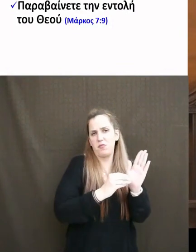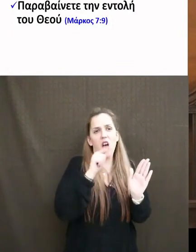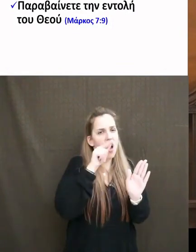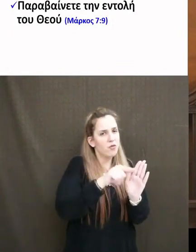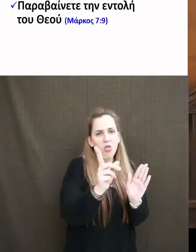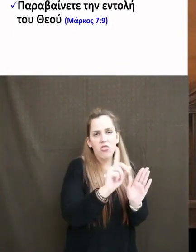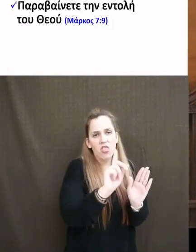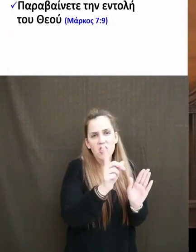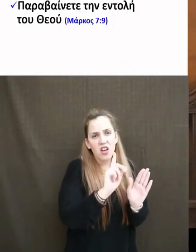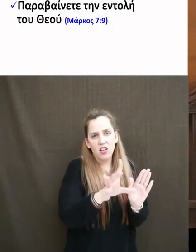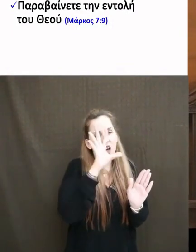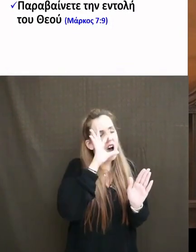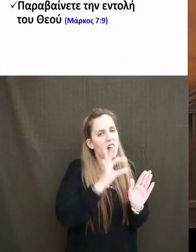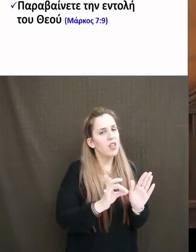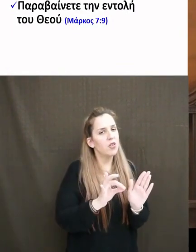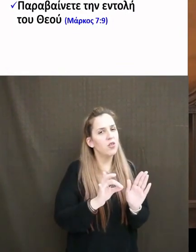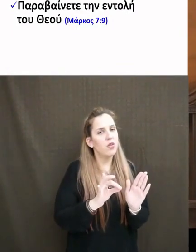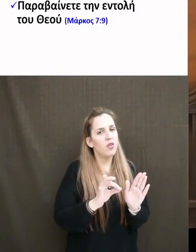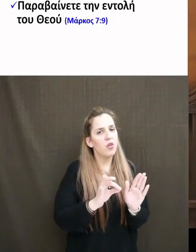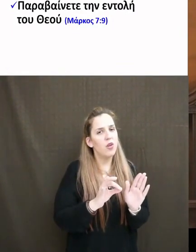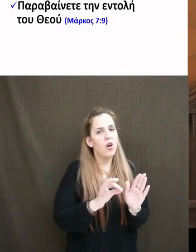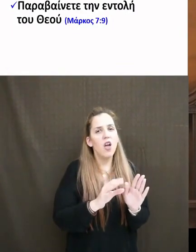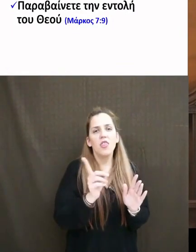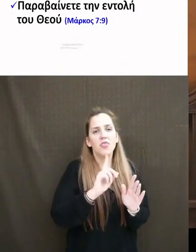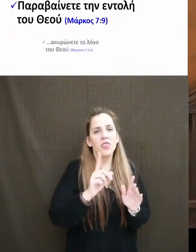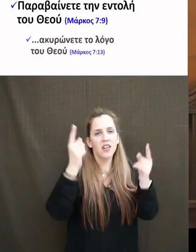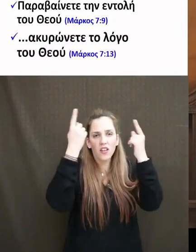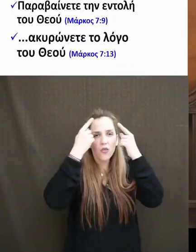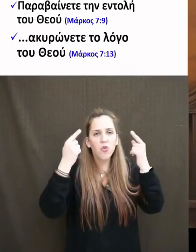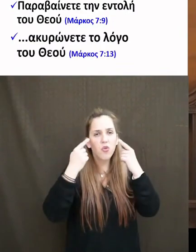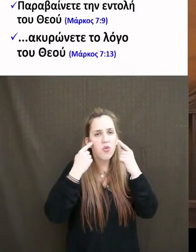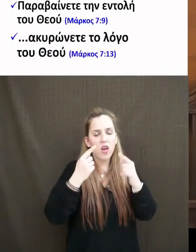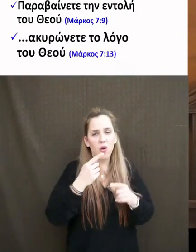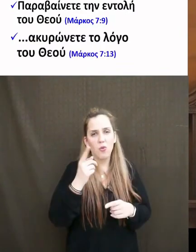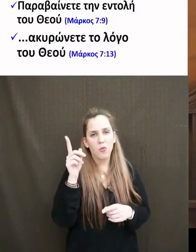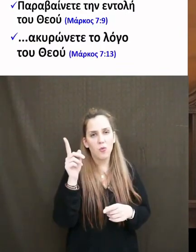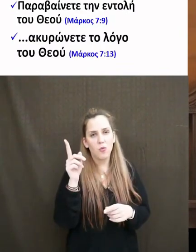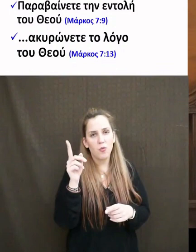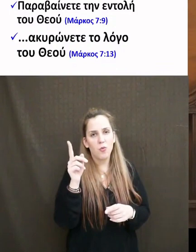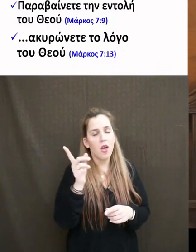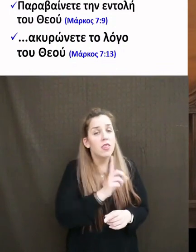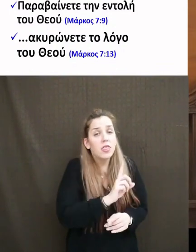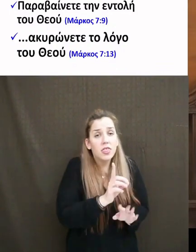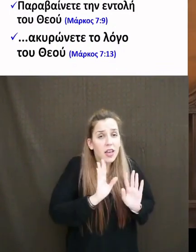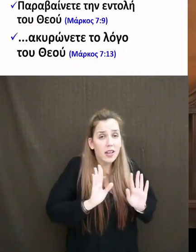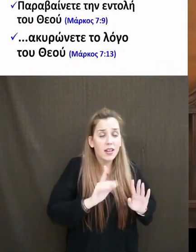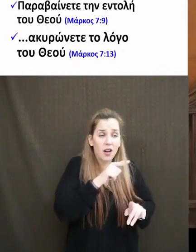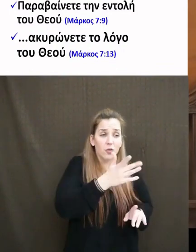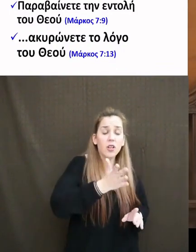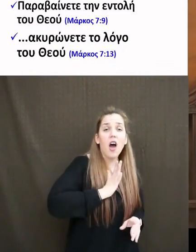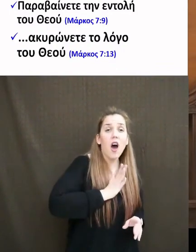ψυχής και όλα αυτά που οδηγούν στο πιο βαρύ. Ακυρώνεται το Λόγο του Θεού.